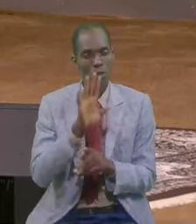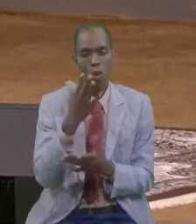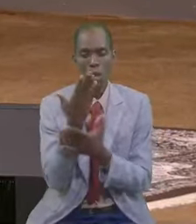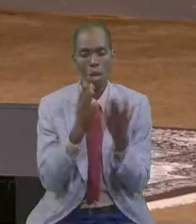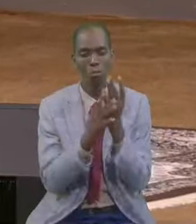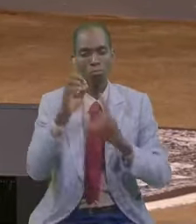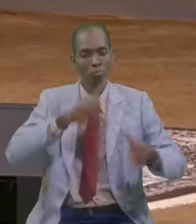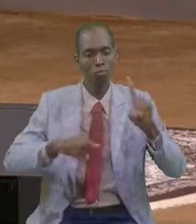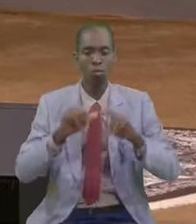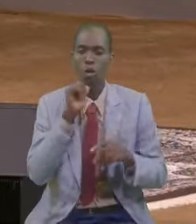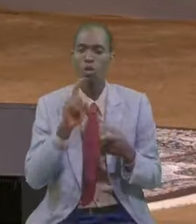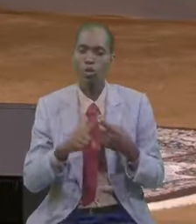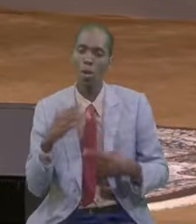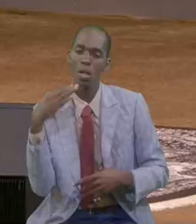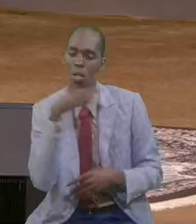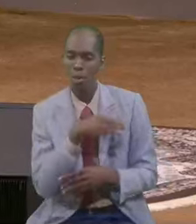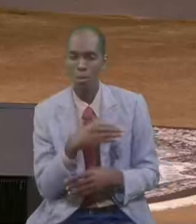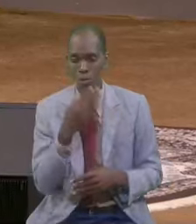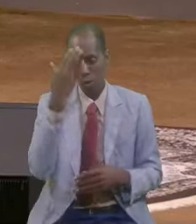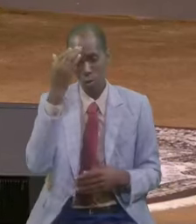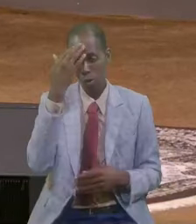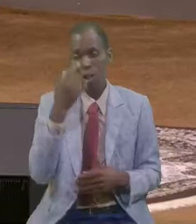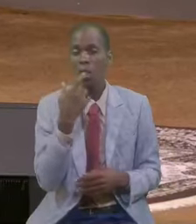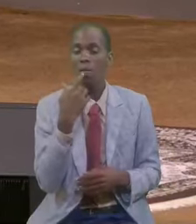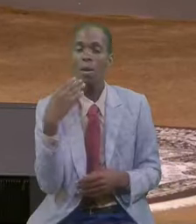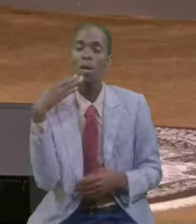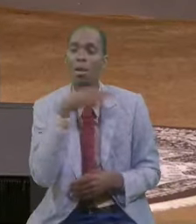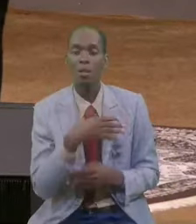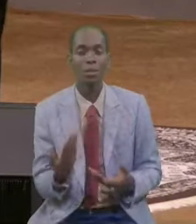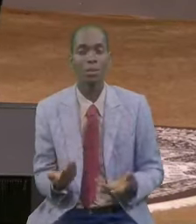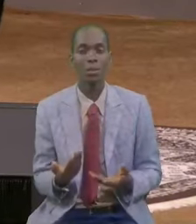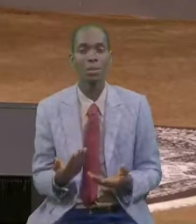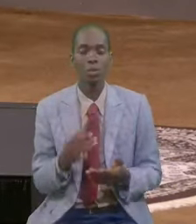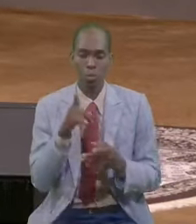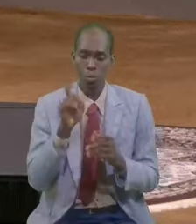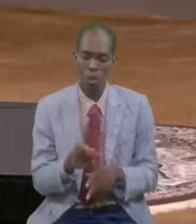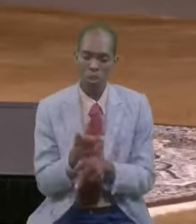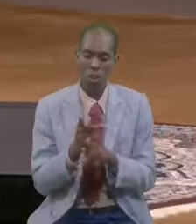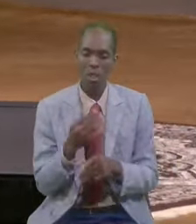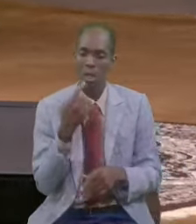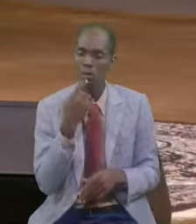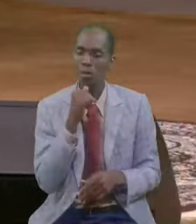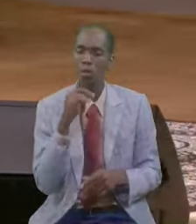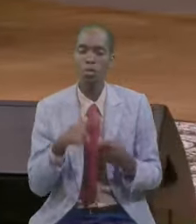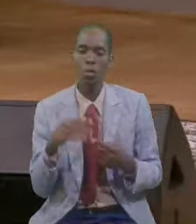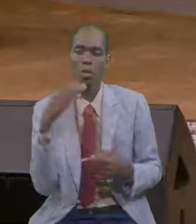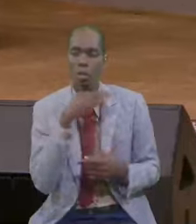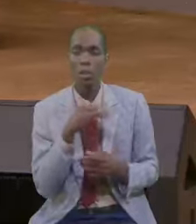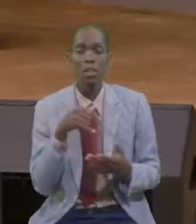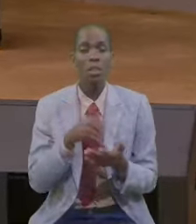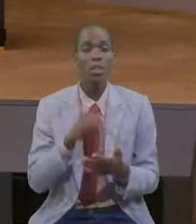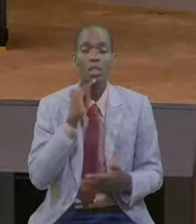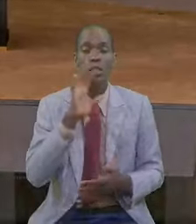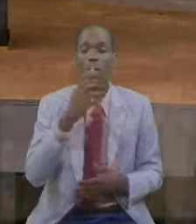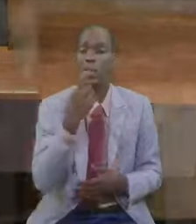C'est la langue qui ment, on doit la dompter pour qu'elle ne mente plus. C'est la langue qui trompe son